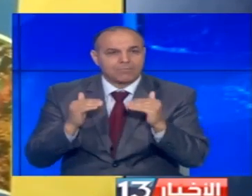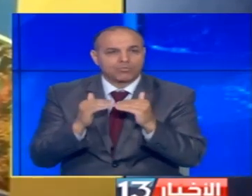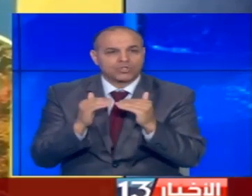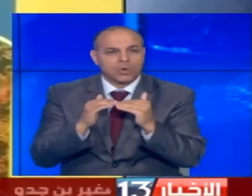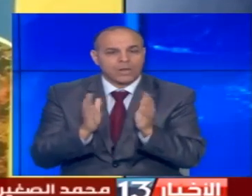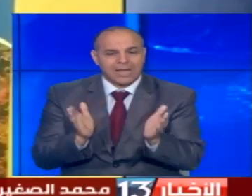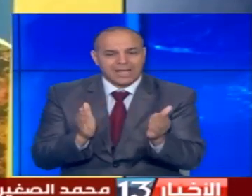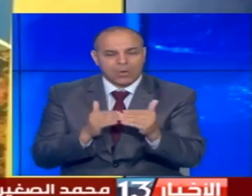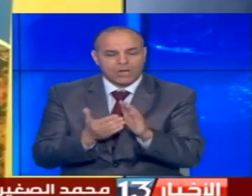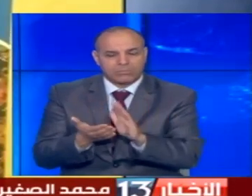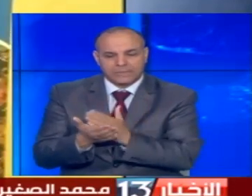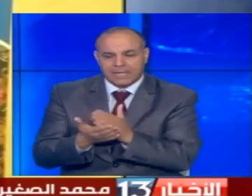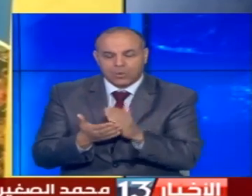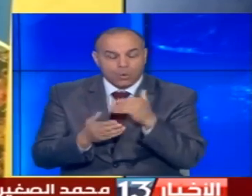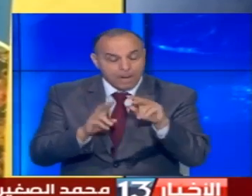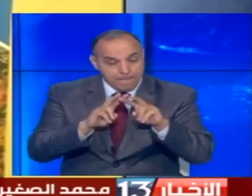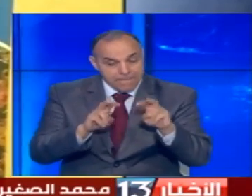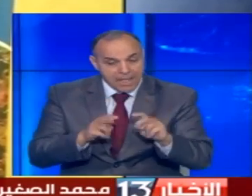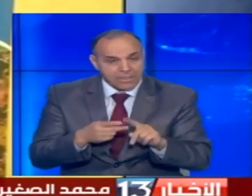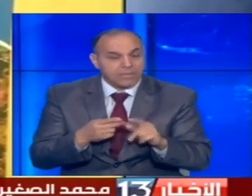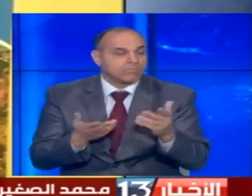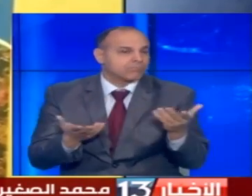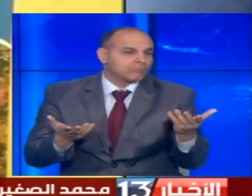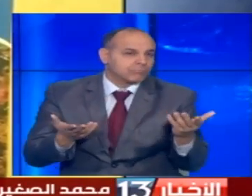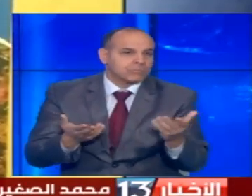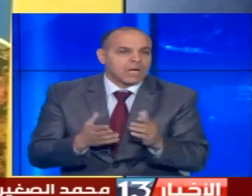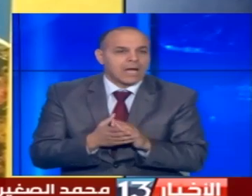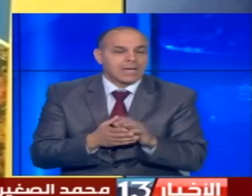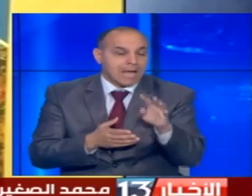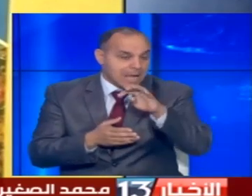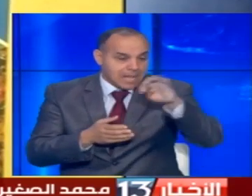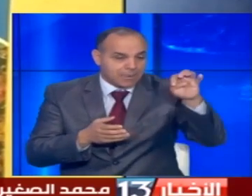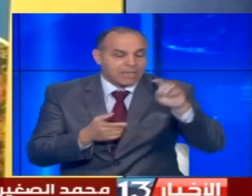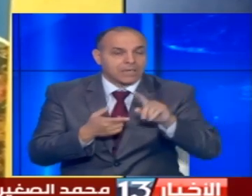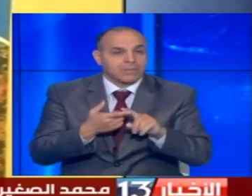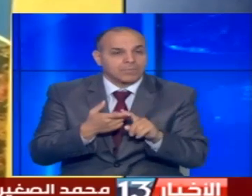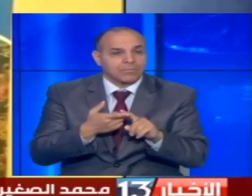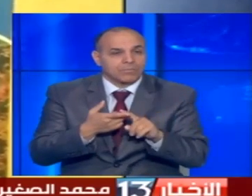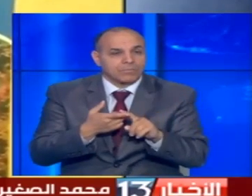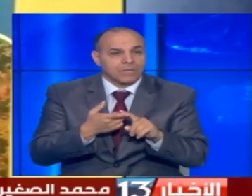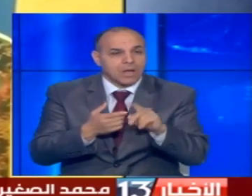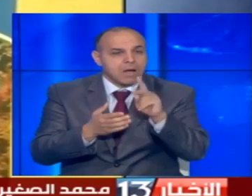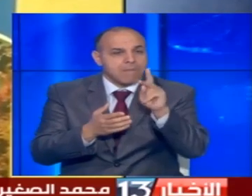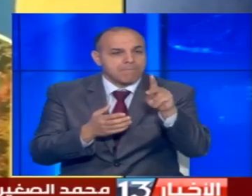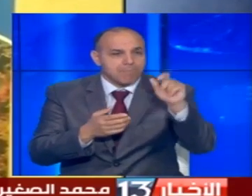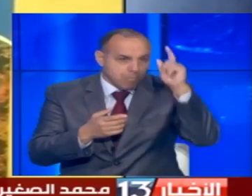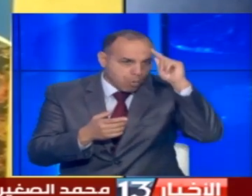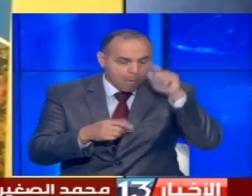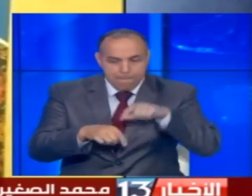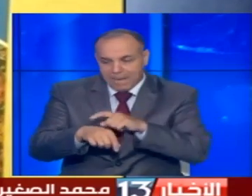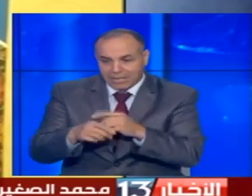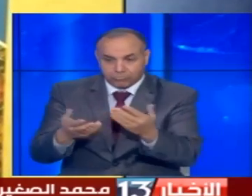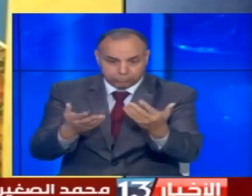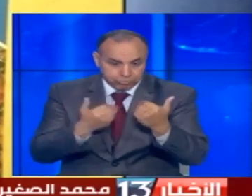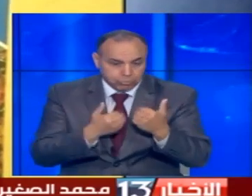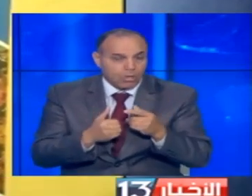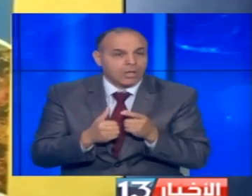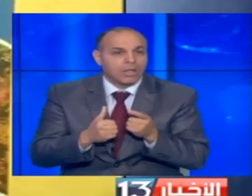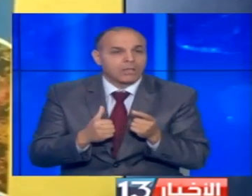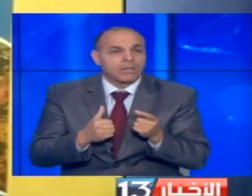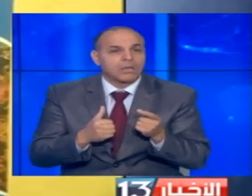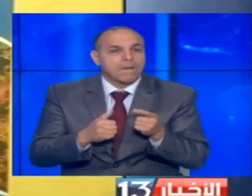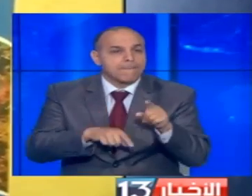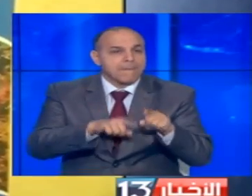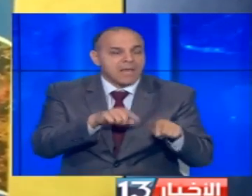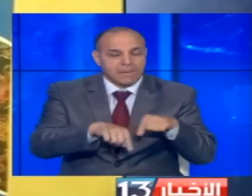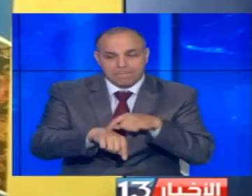الوكاله باعداد دراسه لاعداد ح حوالي 40 بوب لمجموعه من البلديات من جملتها